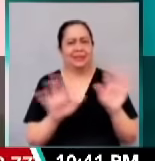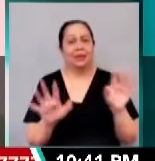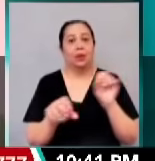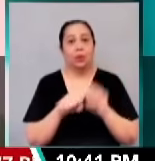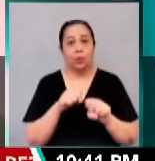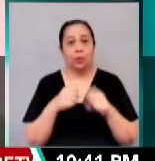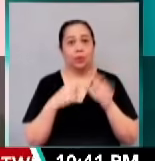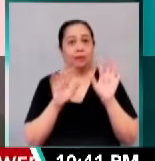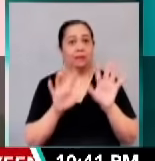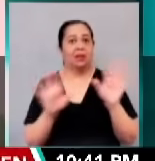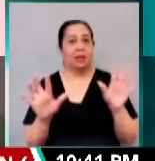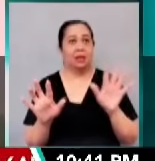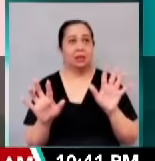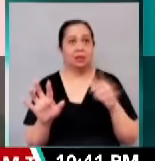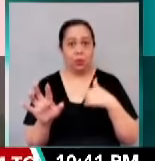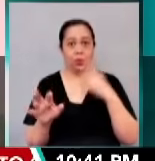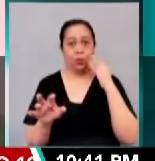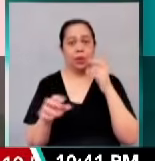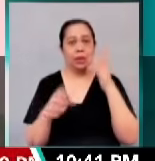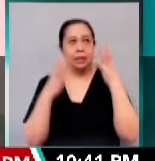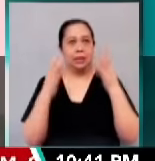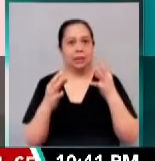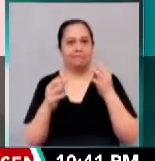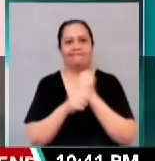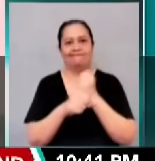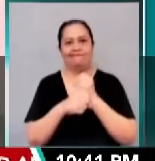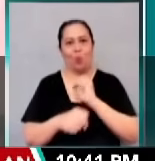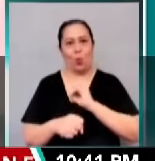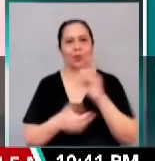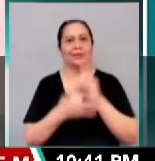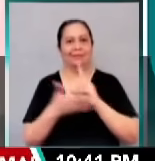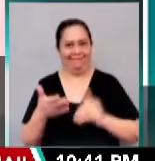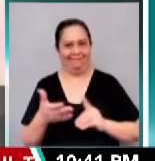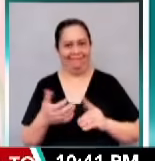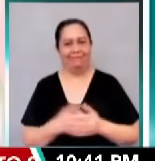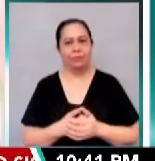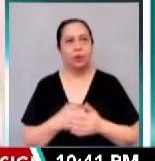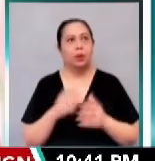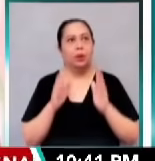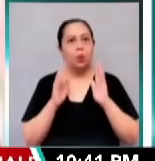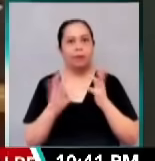myself, I decided to create a design na would fit